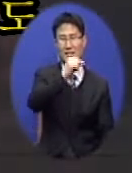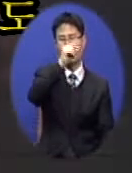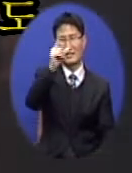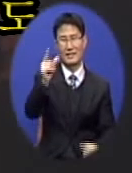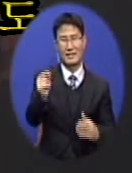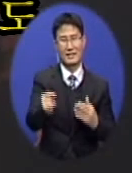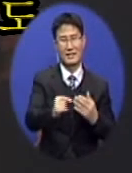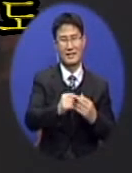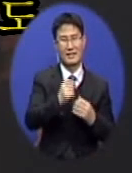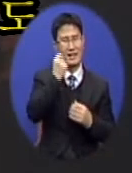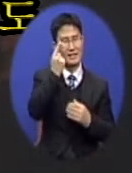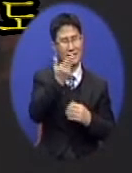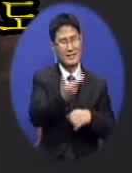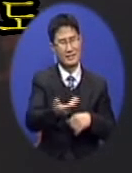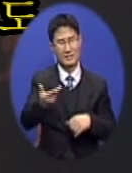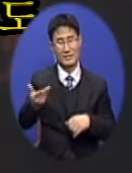달이 가고